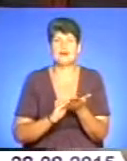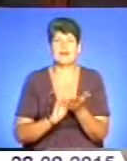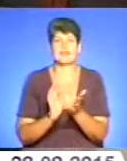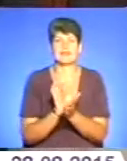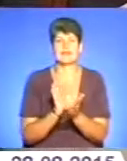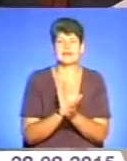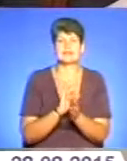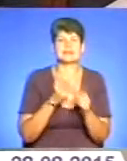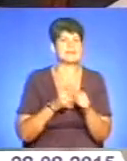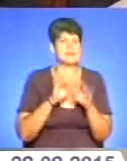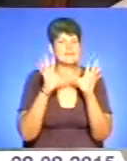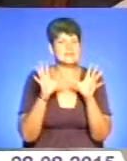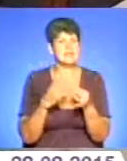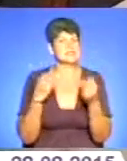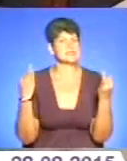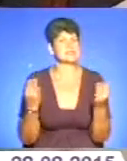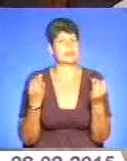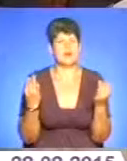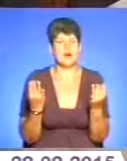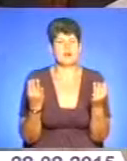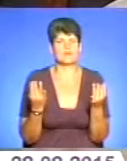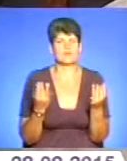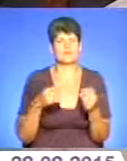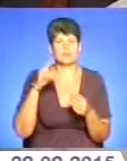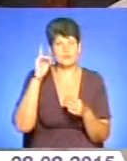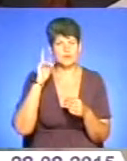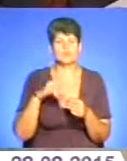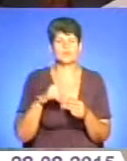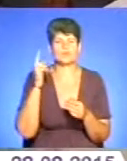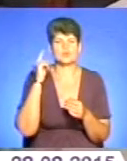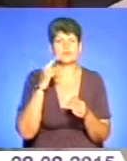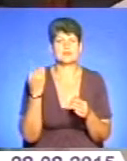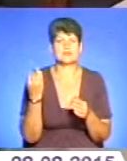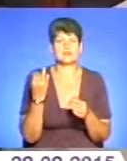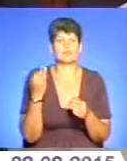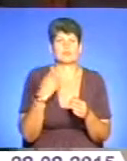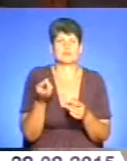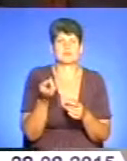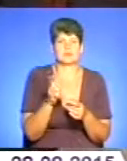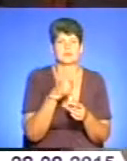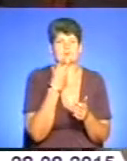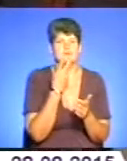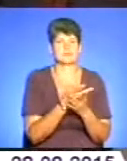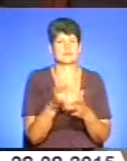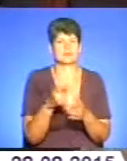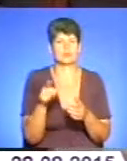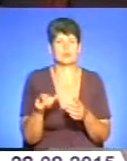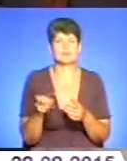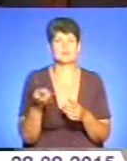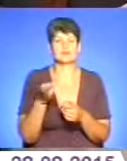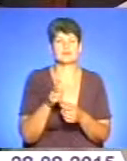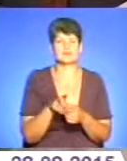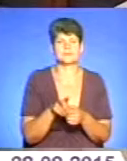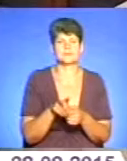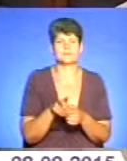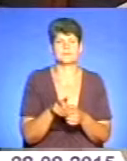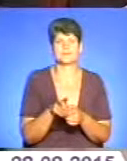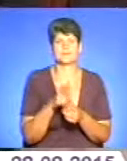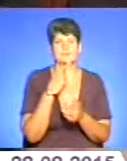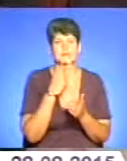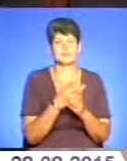місто розвивалось. Маємо можливість побачити тут документи, яке було господарське життя, яка була